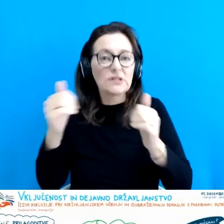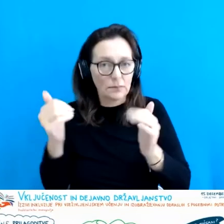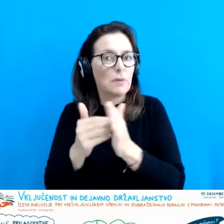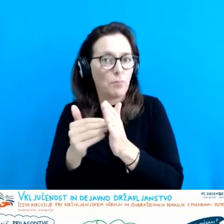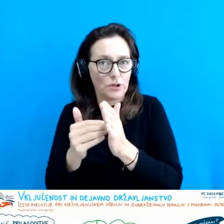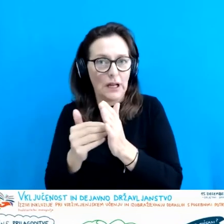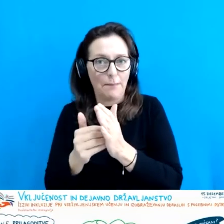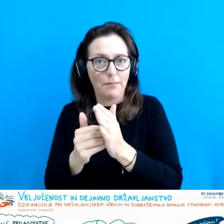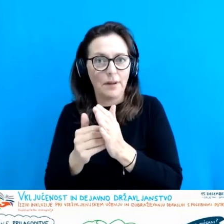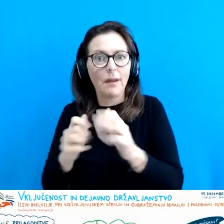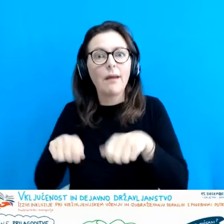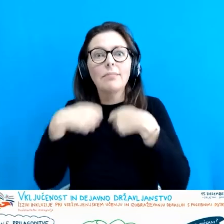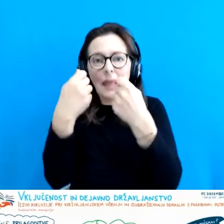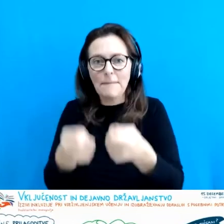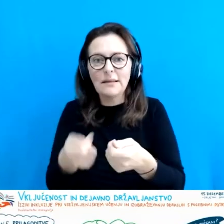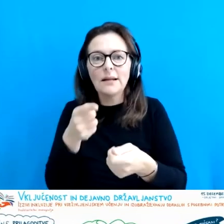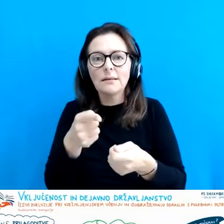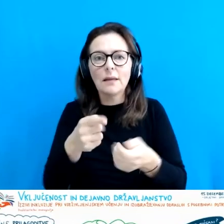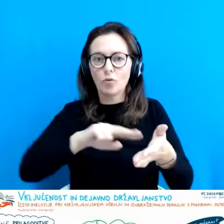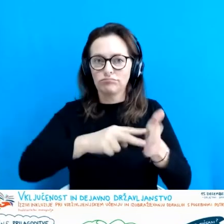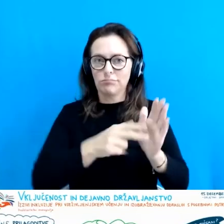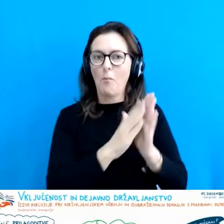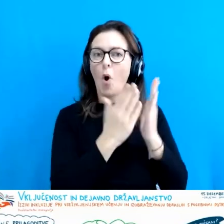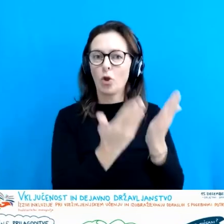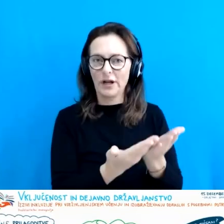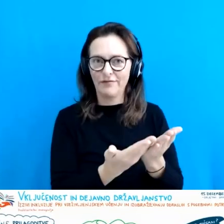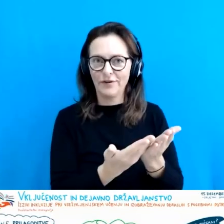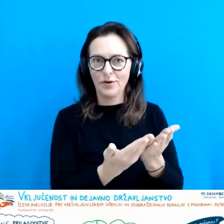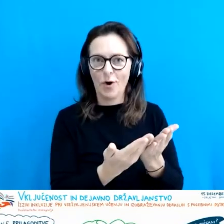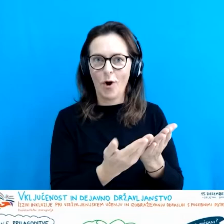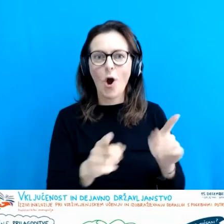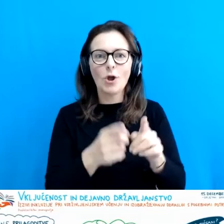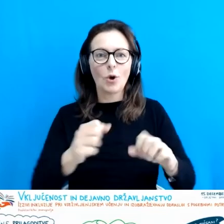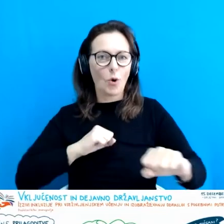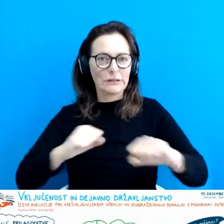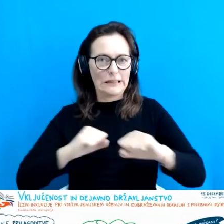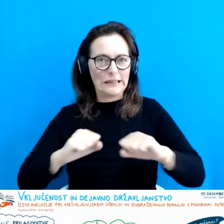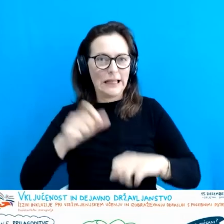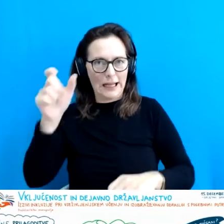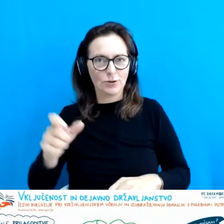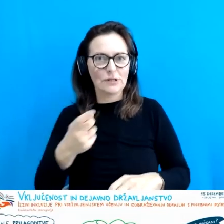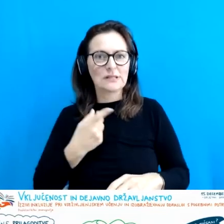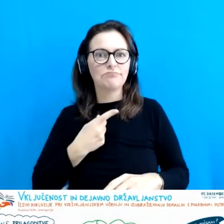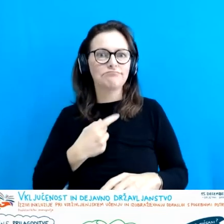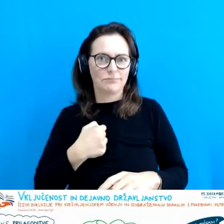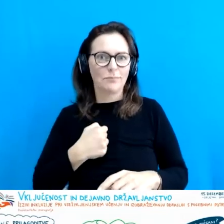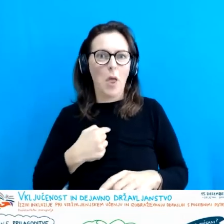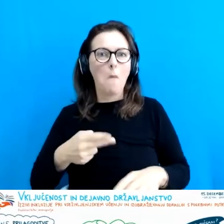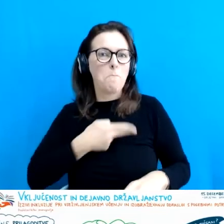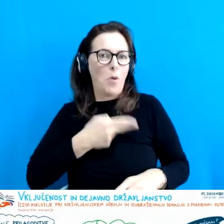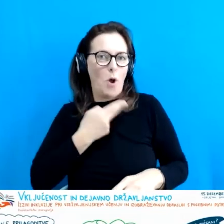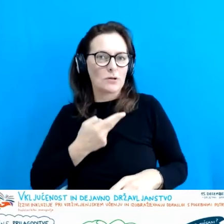namenili monografijo. Seveda, moram biti kot direktorica tudi ponosna na svojo sodelovko, ki je pri tem sodelovala in z veseljem